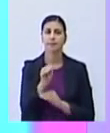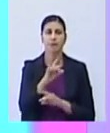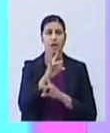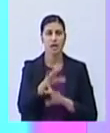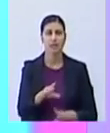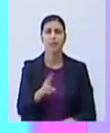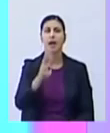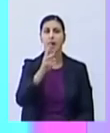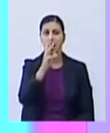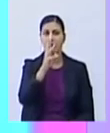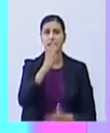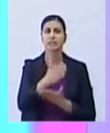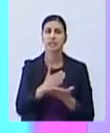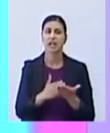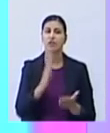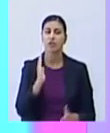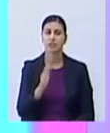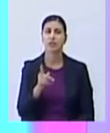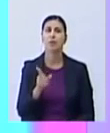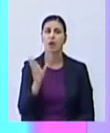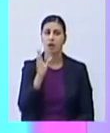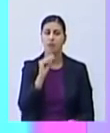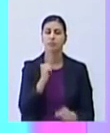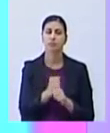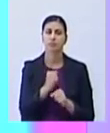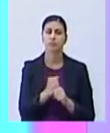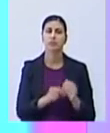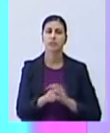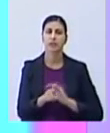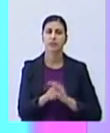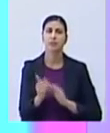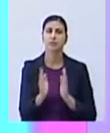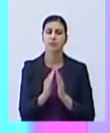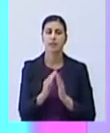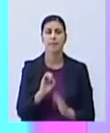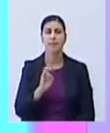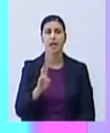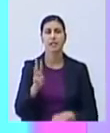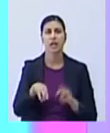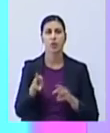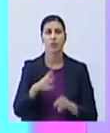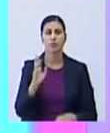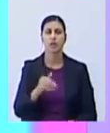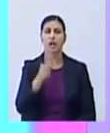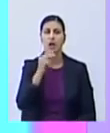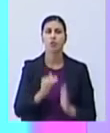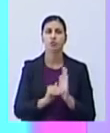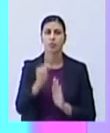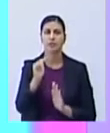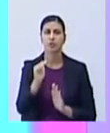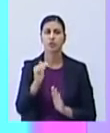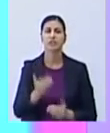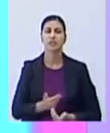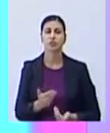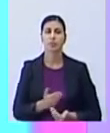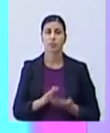გაინახევრებთ ხელფასებს და ასე შეძლებთ, რომ შეუძინოთ დევნილებს ბინები ან გაურემონტოთ და გაუმჯობესოთ მას საცხოვრებელი პირობები.